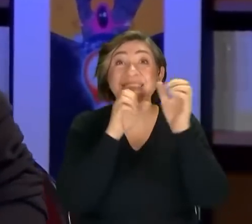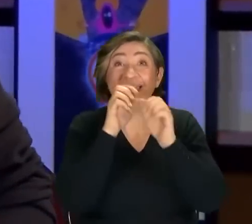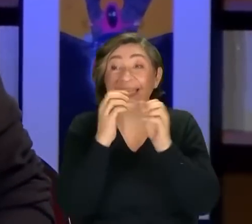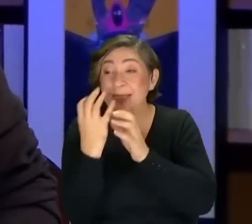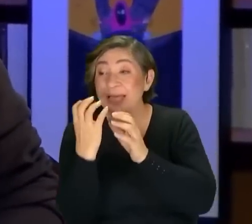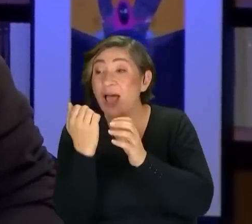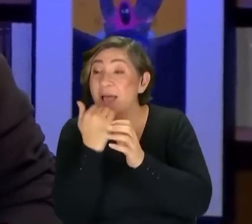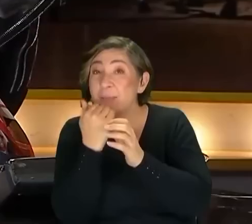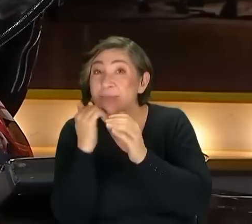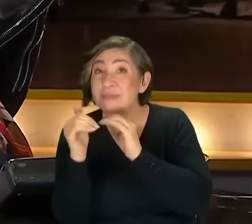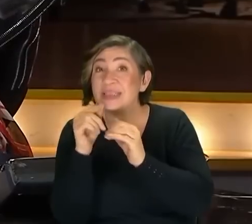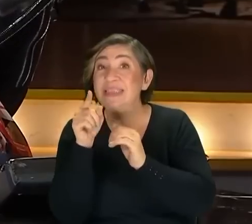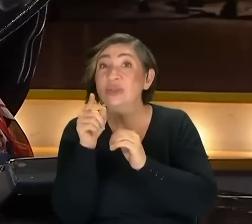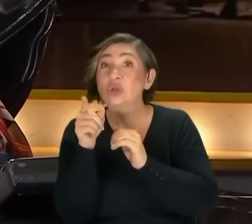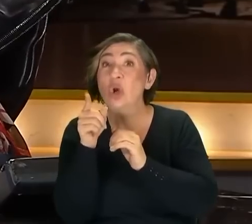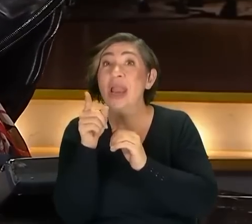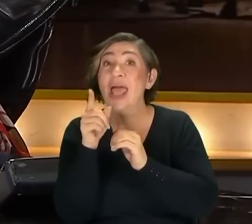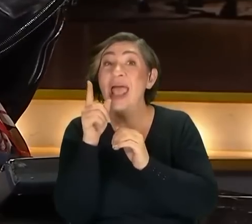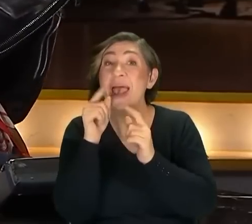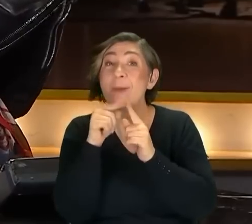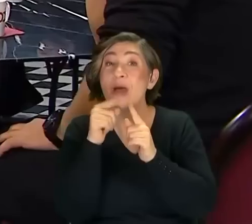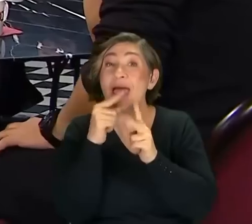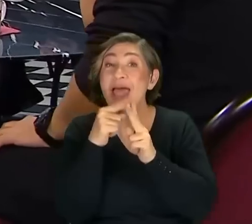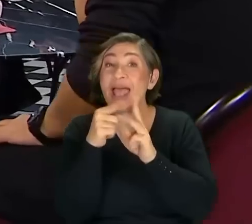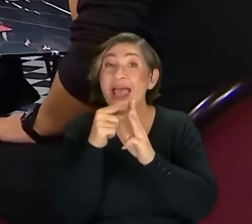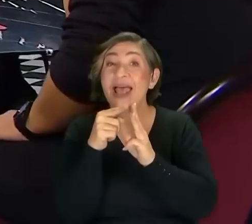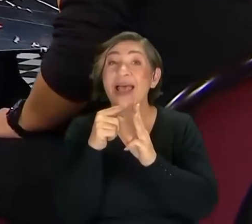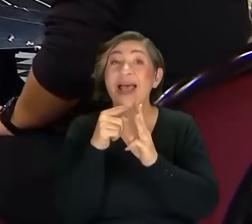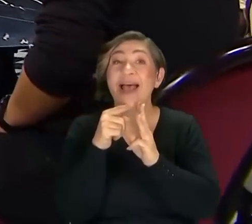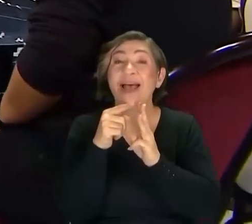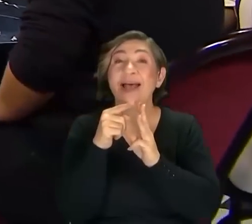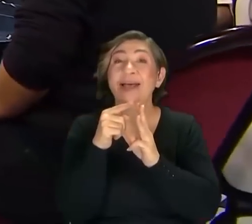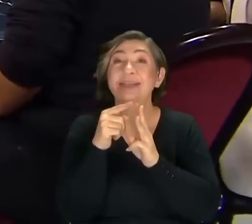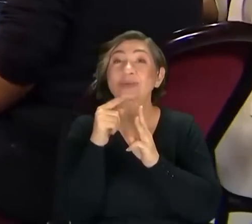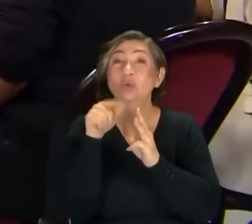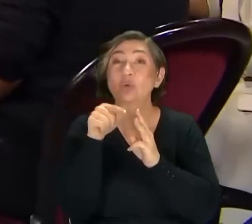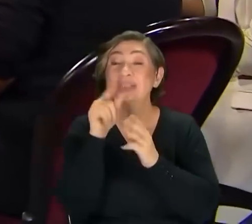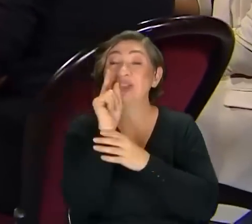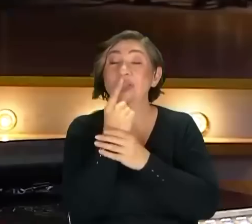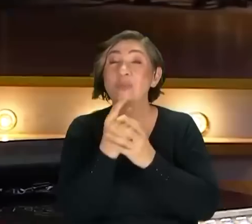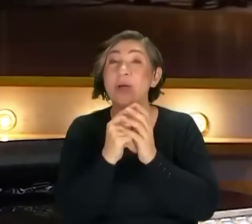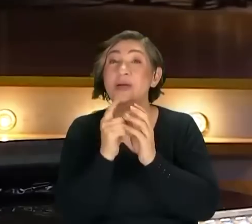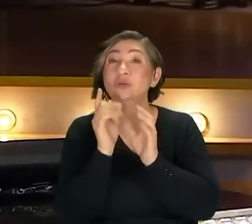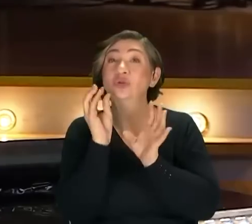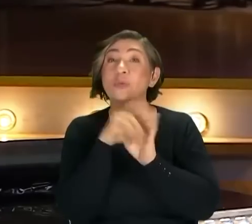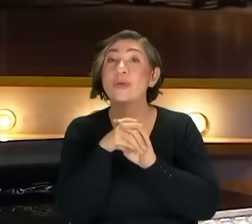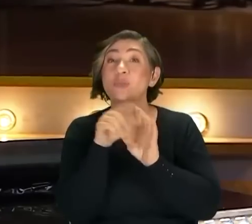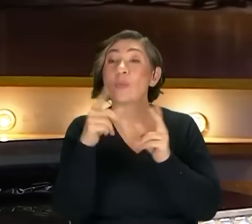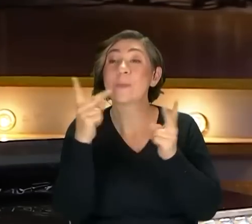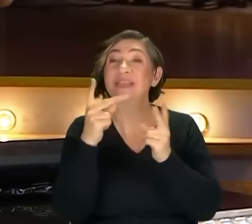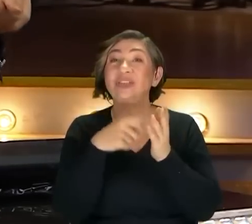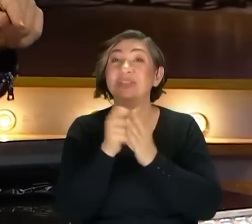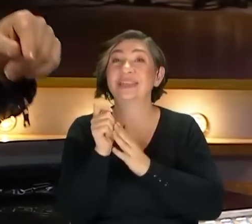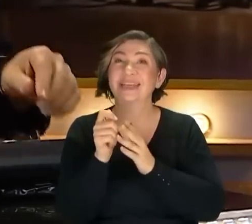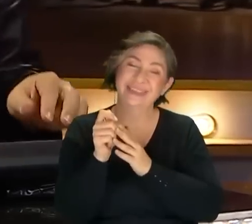şey yapıyor. Erotik mesaj ediyor. Seni şöyle ondan sonra filan. Sonra çöpe atıyorsun onu oradan. Bu mesaj